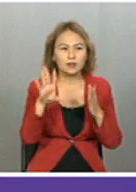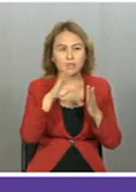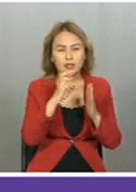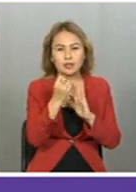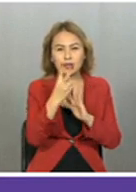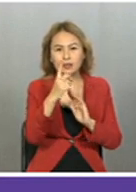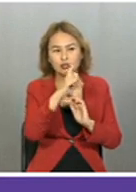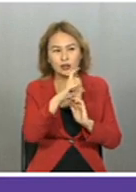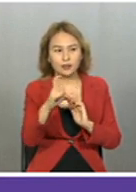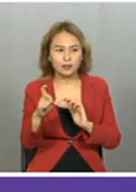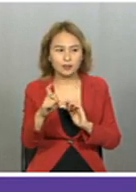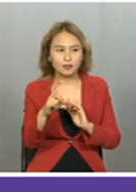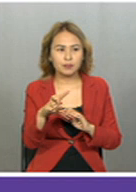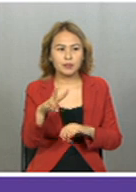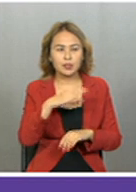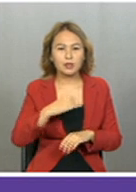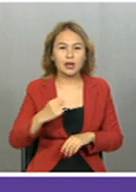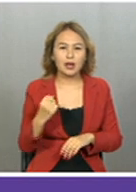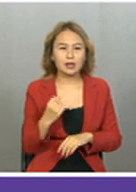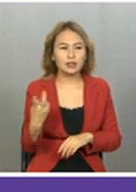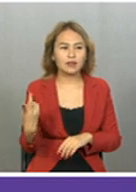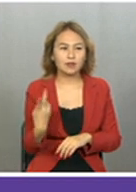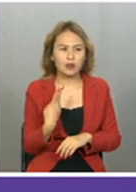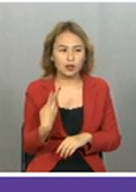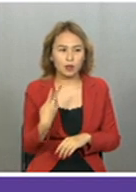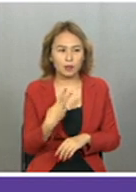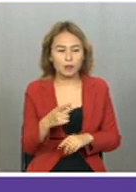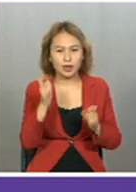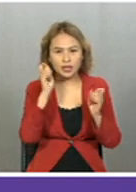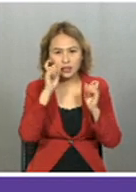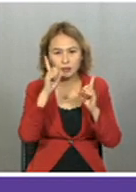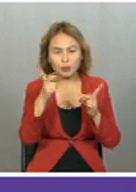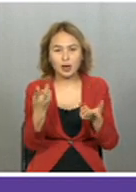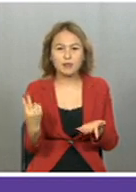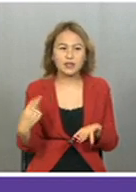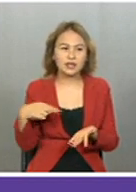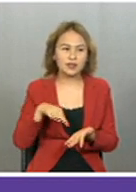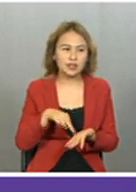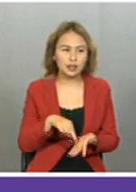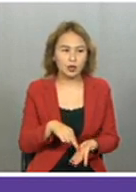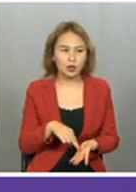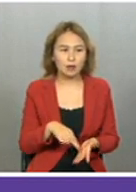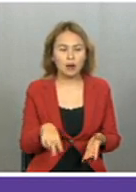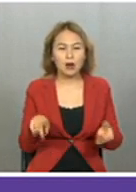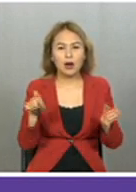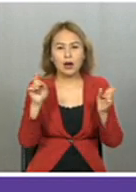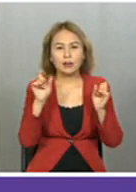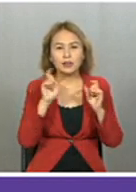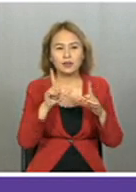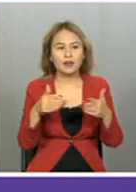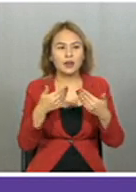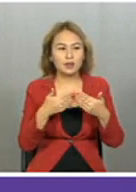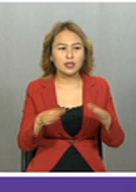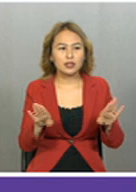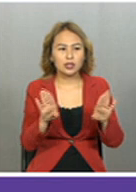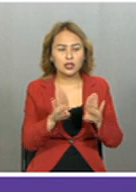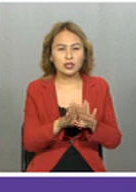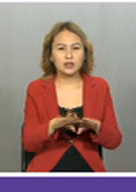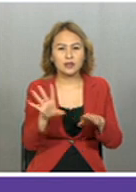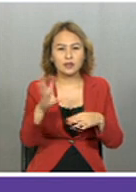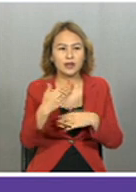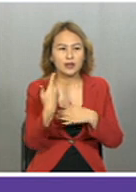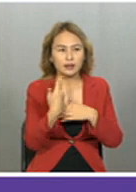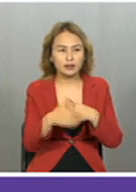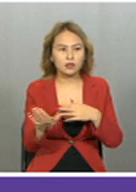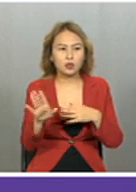12 этажей. Мы с приятелем вдвоем просыпаемся, встаем, открываем настежь двери,